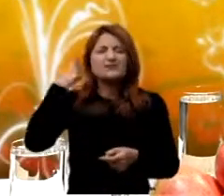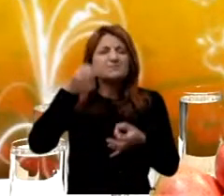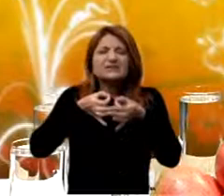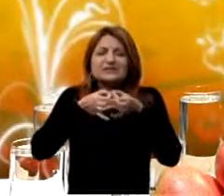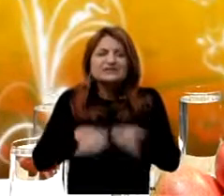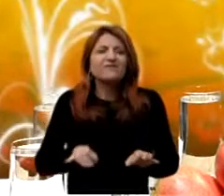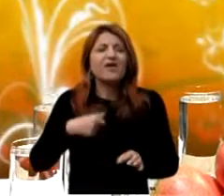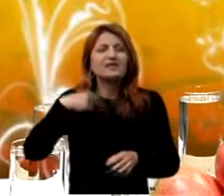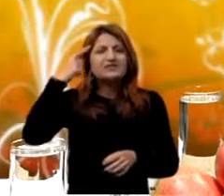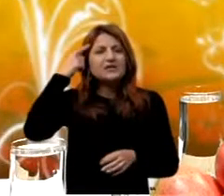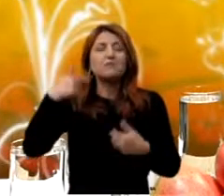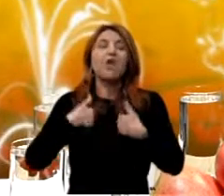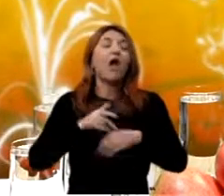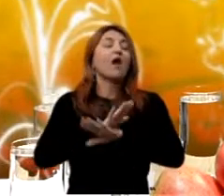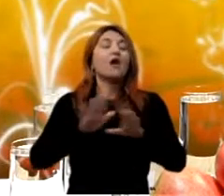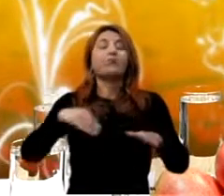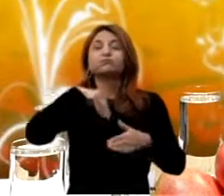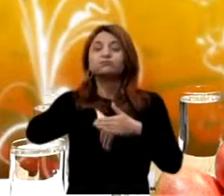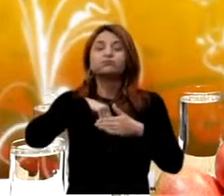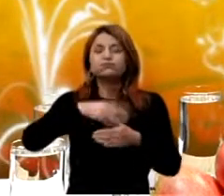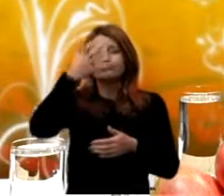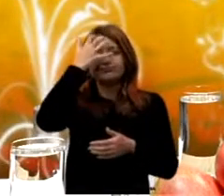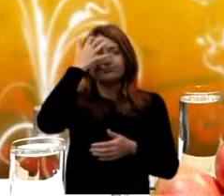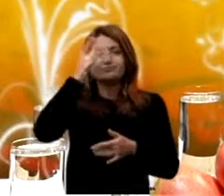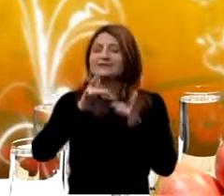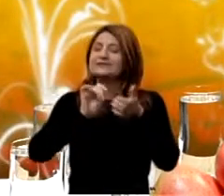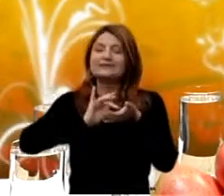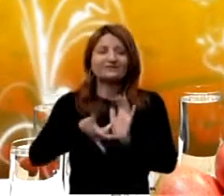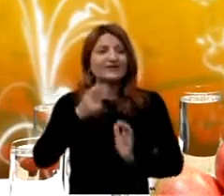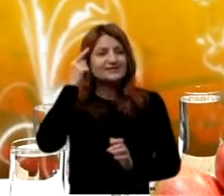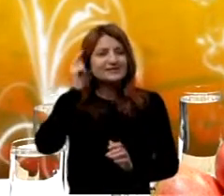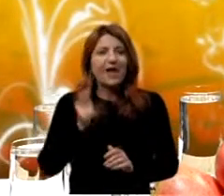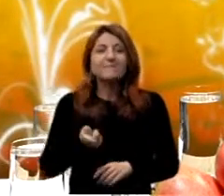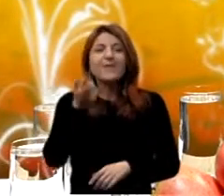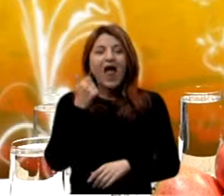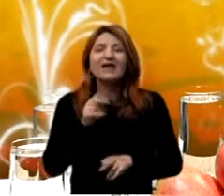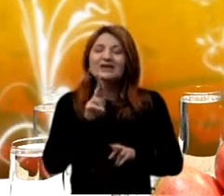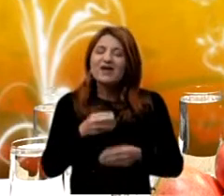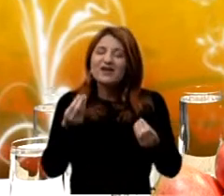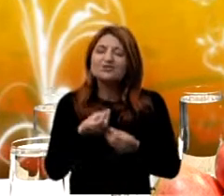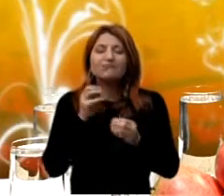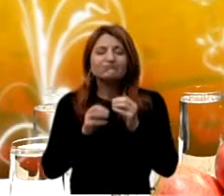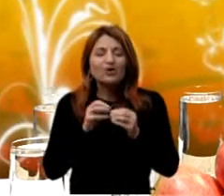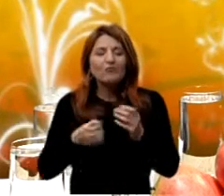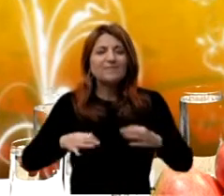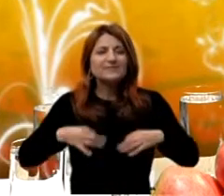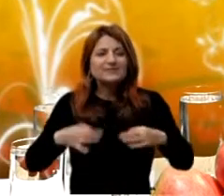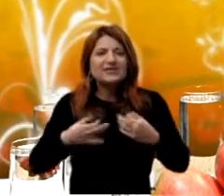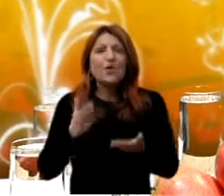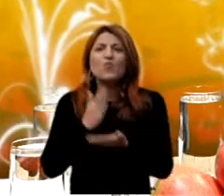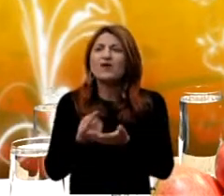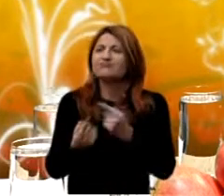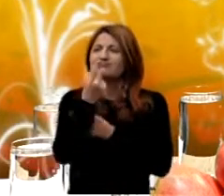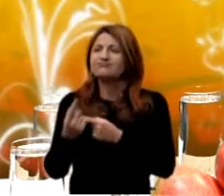smo diplomirali u sebi, sve. Međutim, uvijek nas prate neki problemi zdravstveni, uvijek nas prate neke